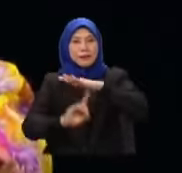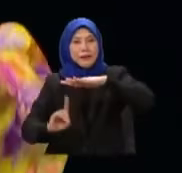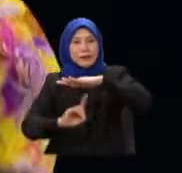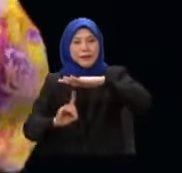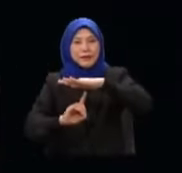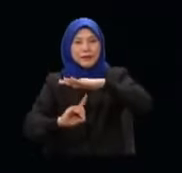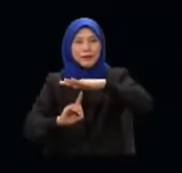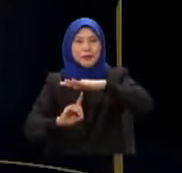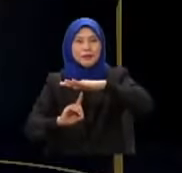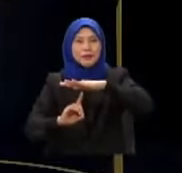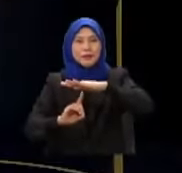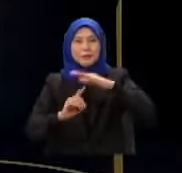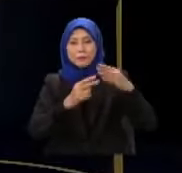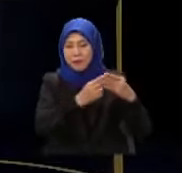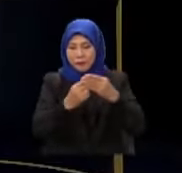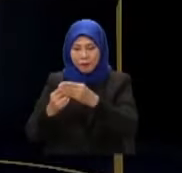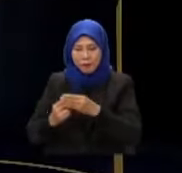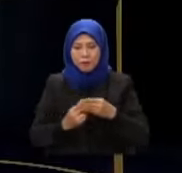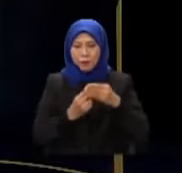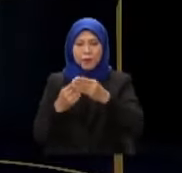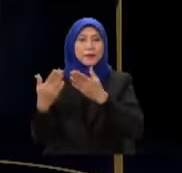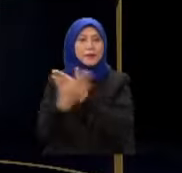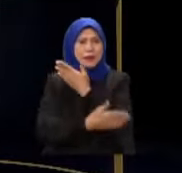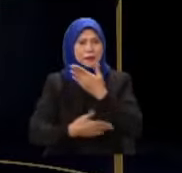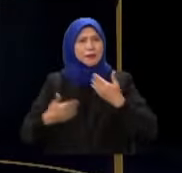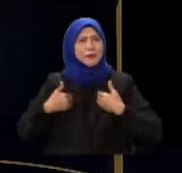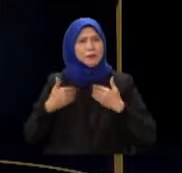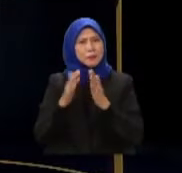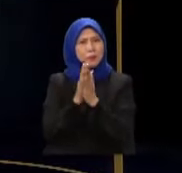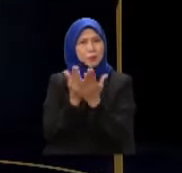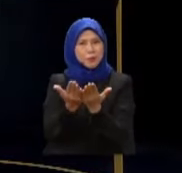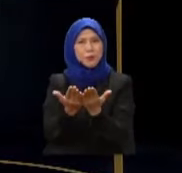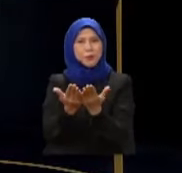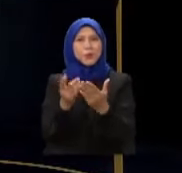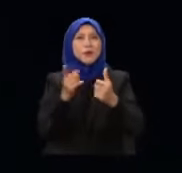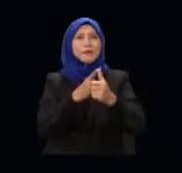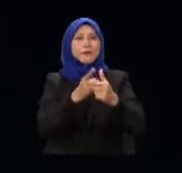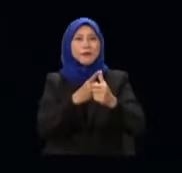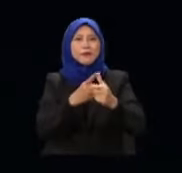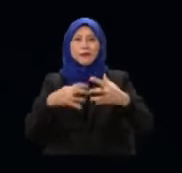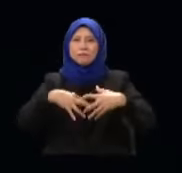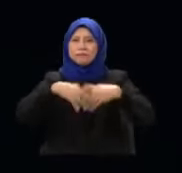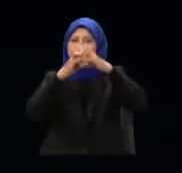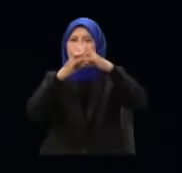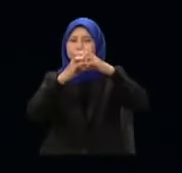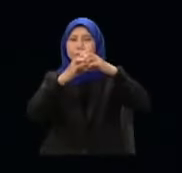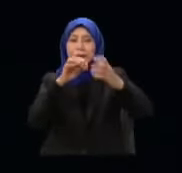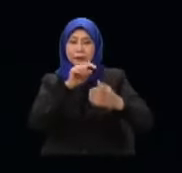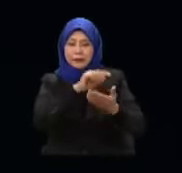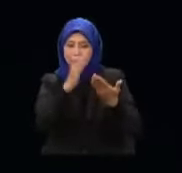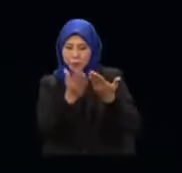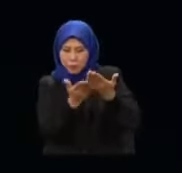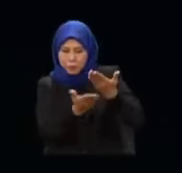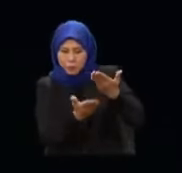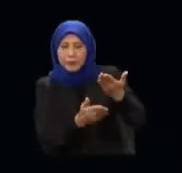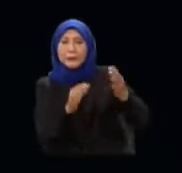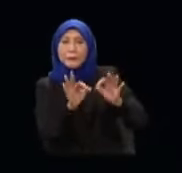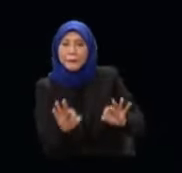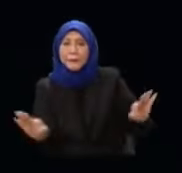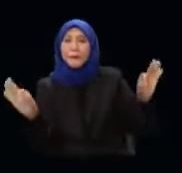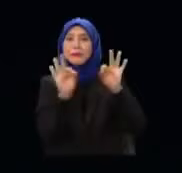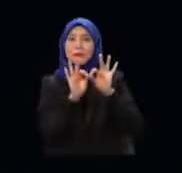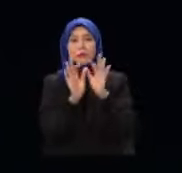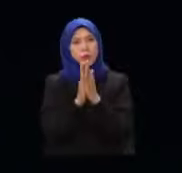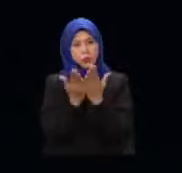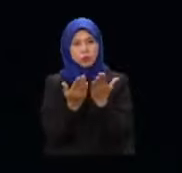negara usai bawah nih Sherina untuk ini Devi Ini adalah buku pertama yang kita bangun kini dokumen yang sangat penting